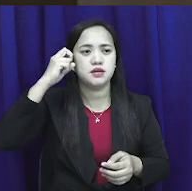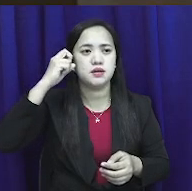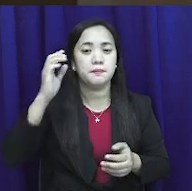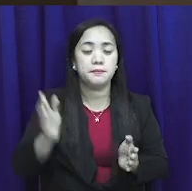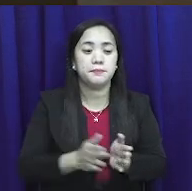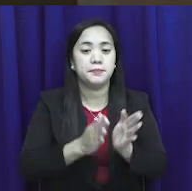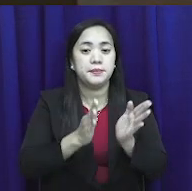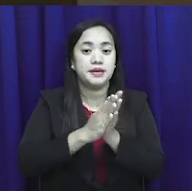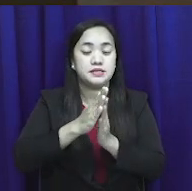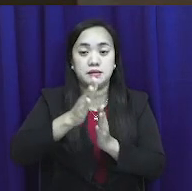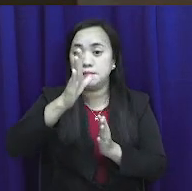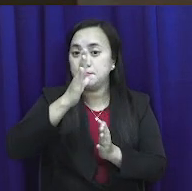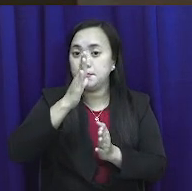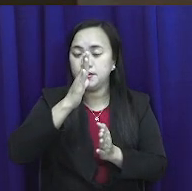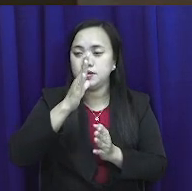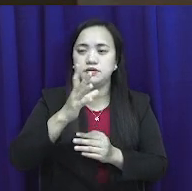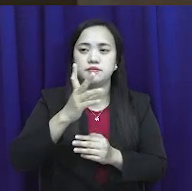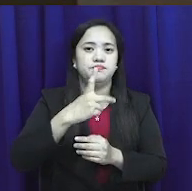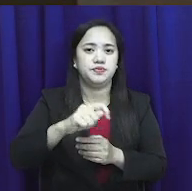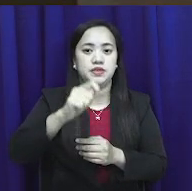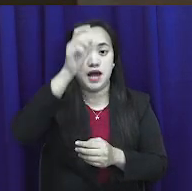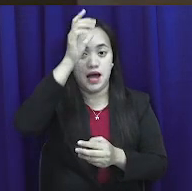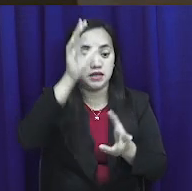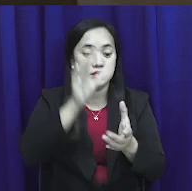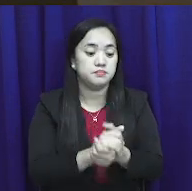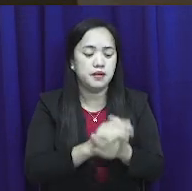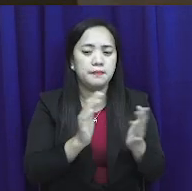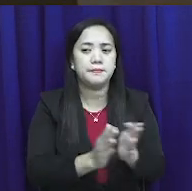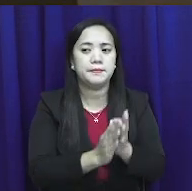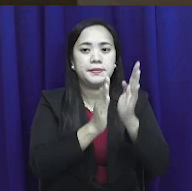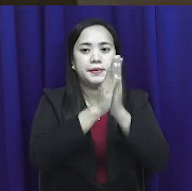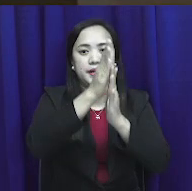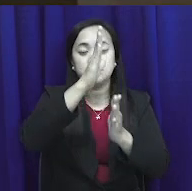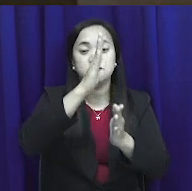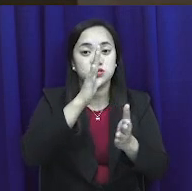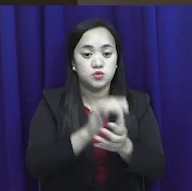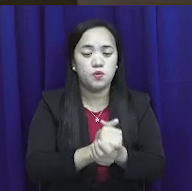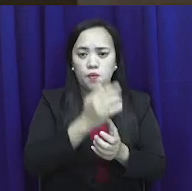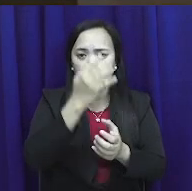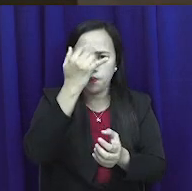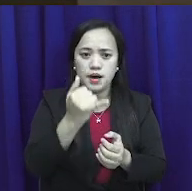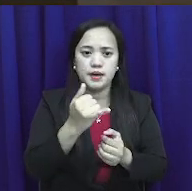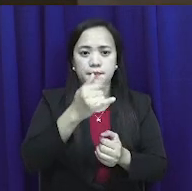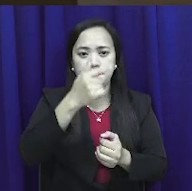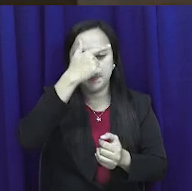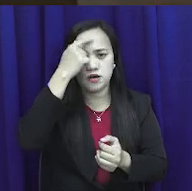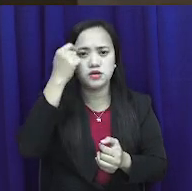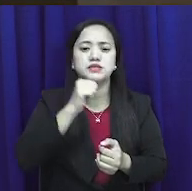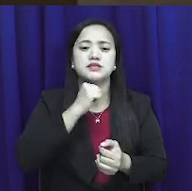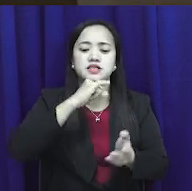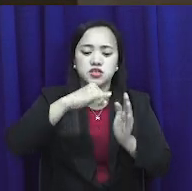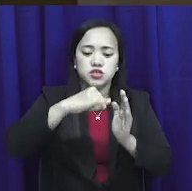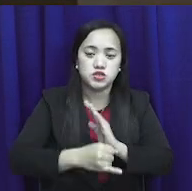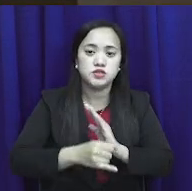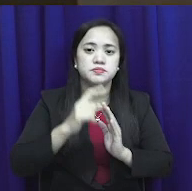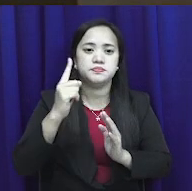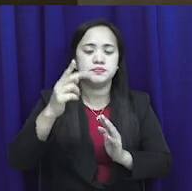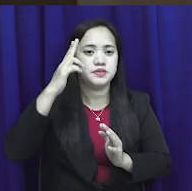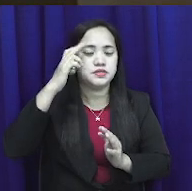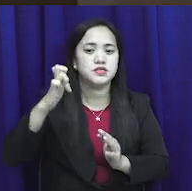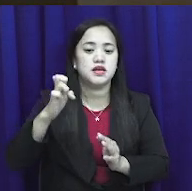their mother the husband praised his wife why not because she